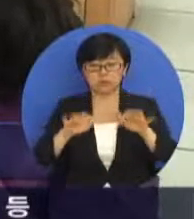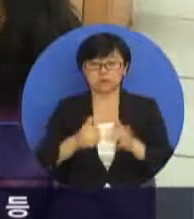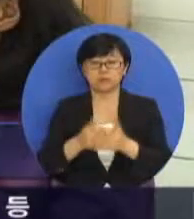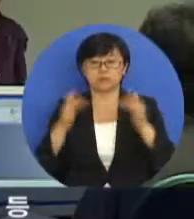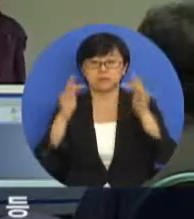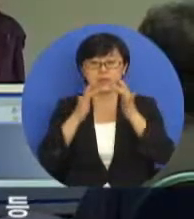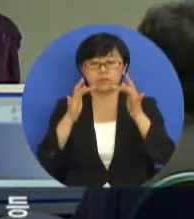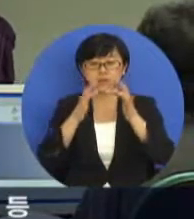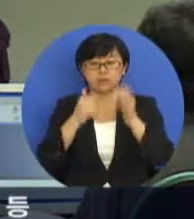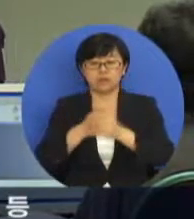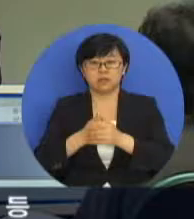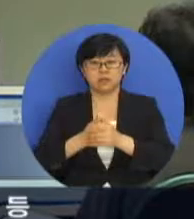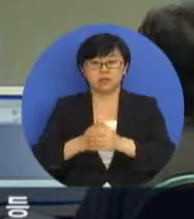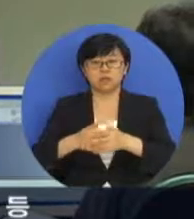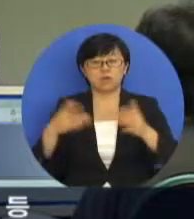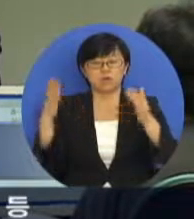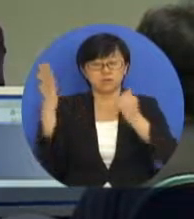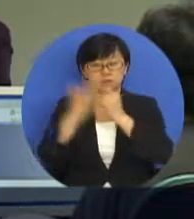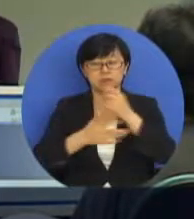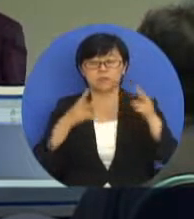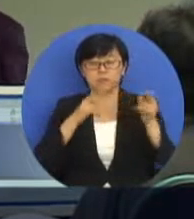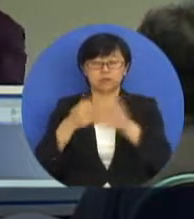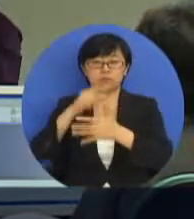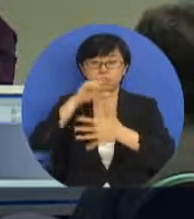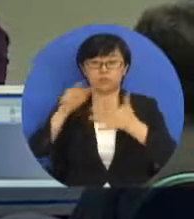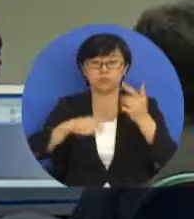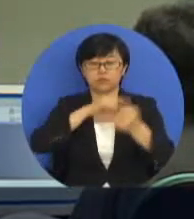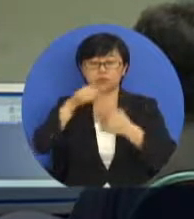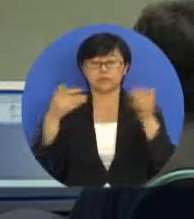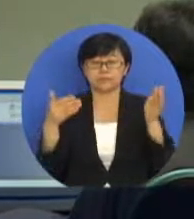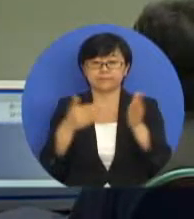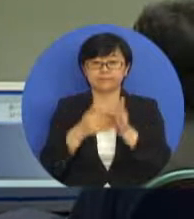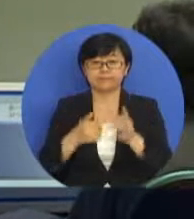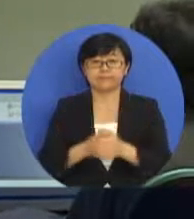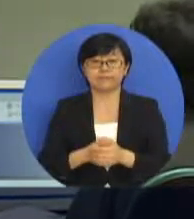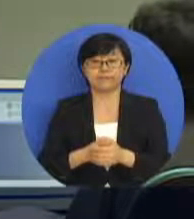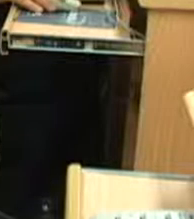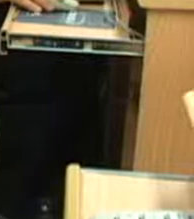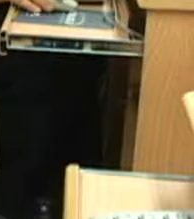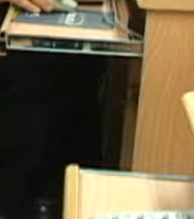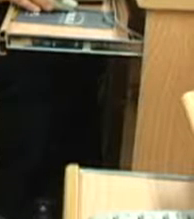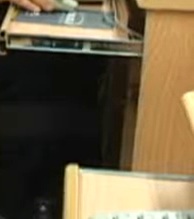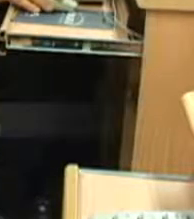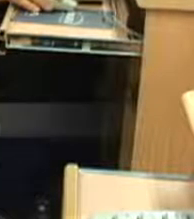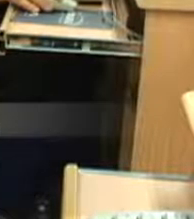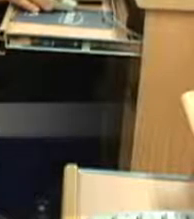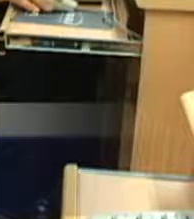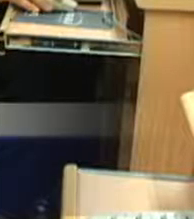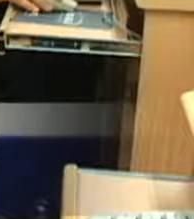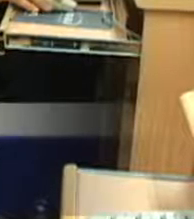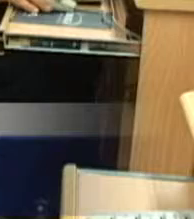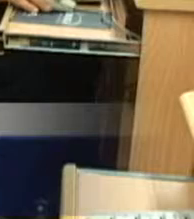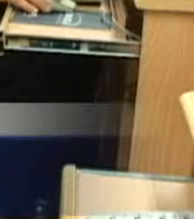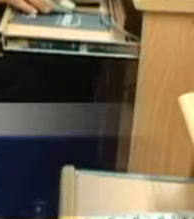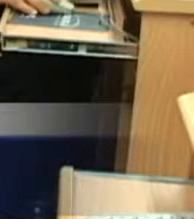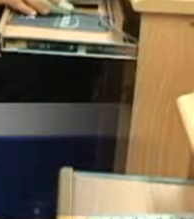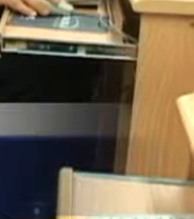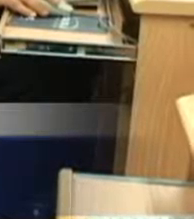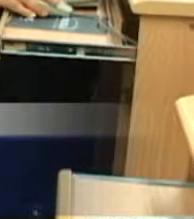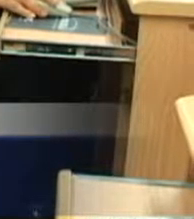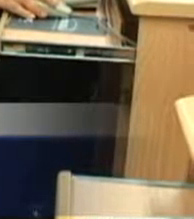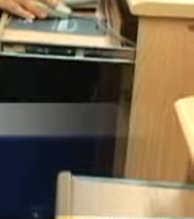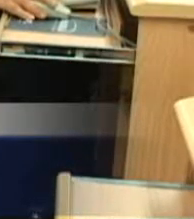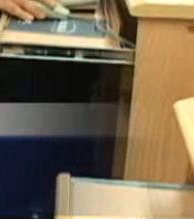문서 작성, 인터넷 사진 편집 등 다채로운 프로그램으로 운영됐습니다. 종로구청에서 이런 기회를